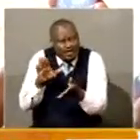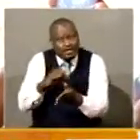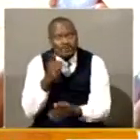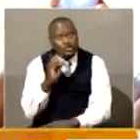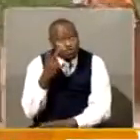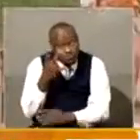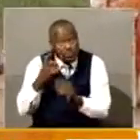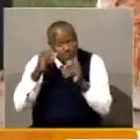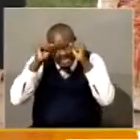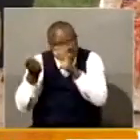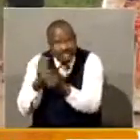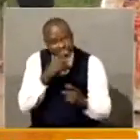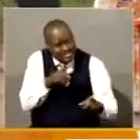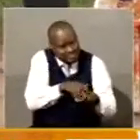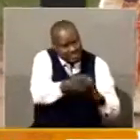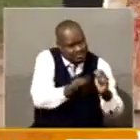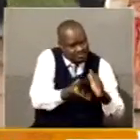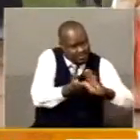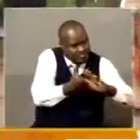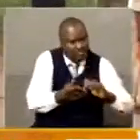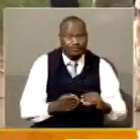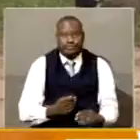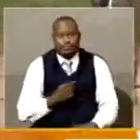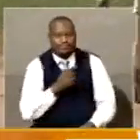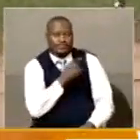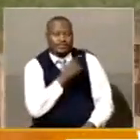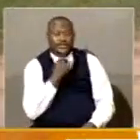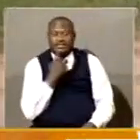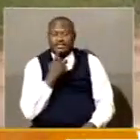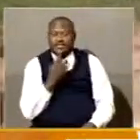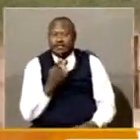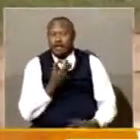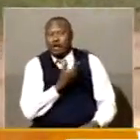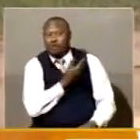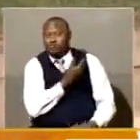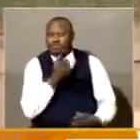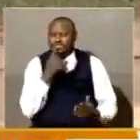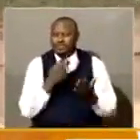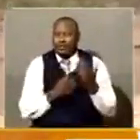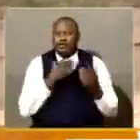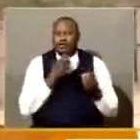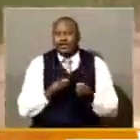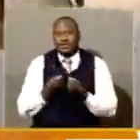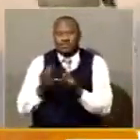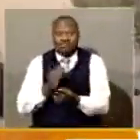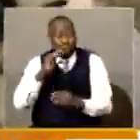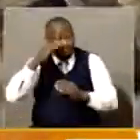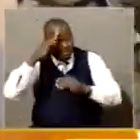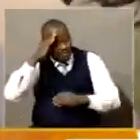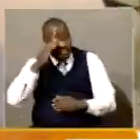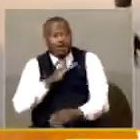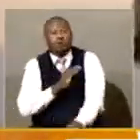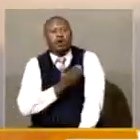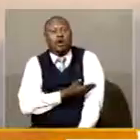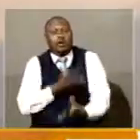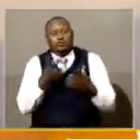ku Constitution. Nyanzi agamba nti akawaira ak'ekkumi ba k'etteeka kalimu ebirumira kubanga akaagala okuwa poliisi obuyinza ogomba obuwala muntu